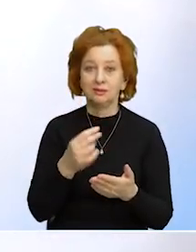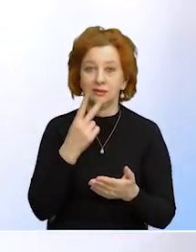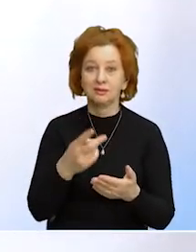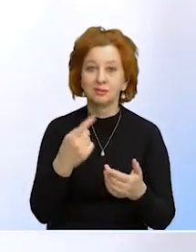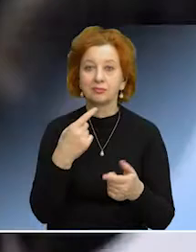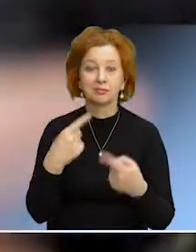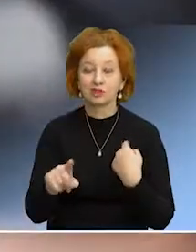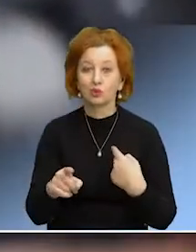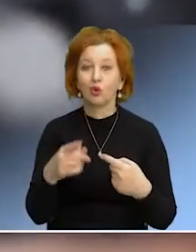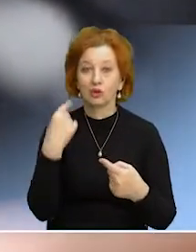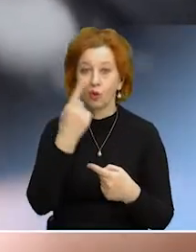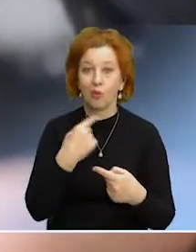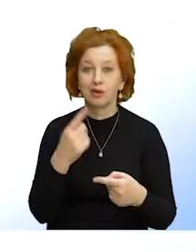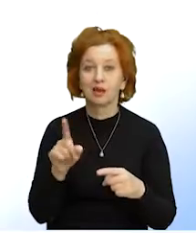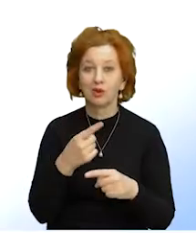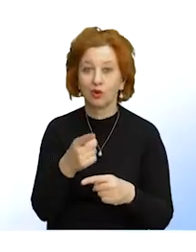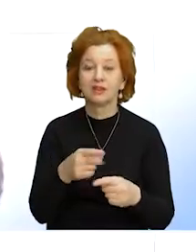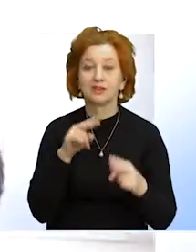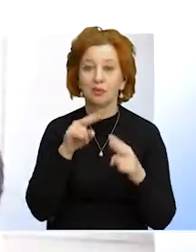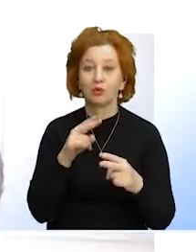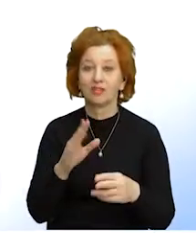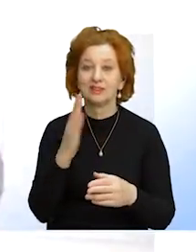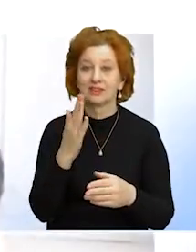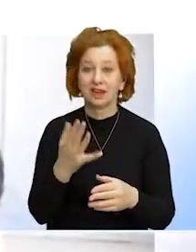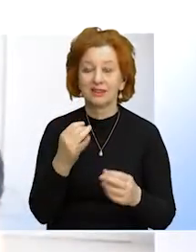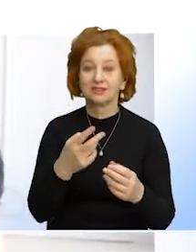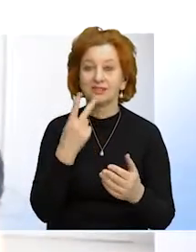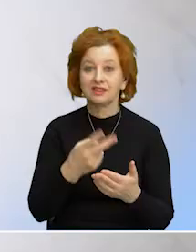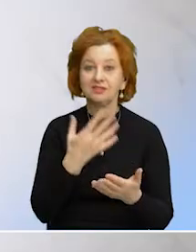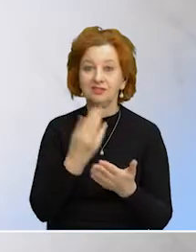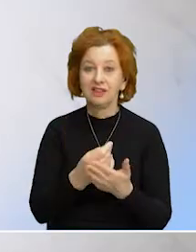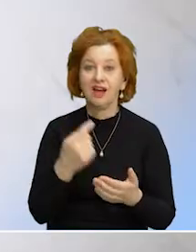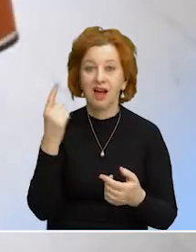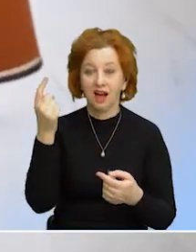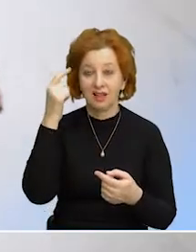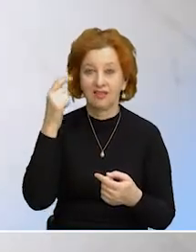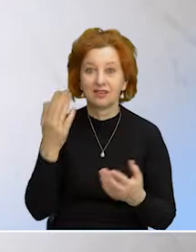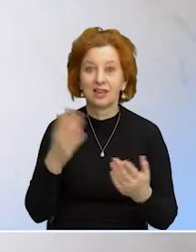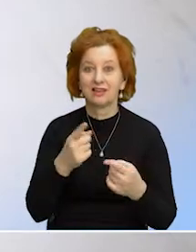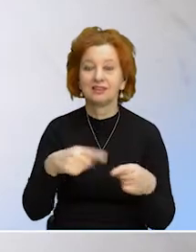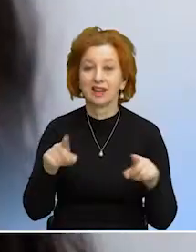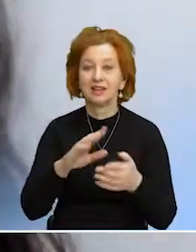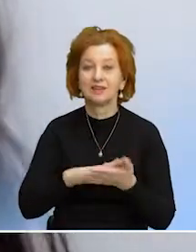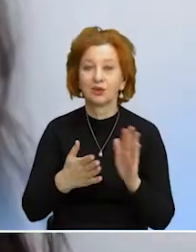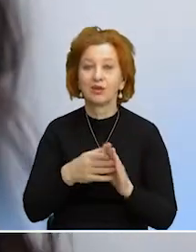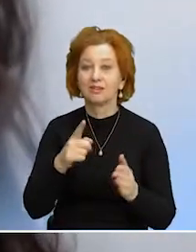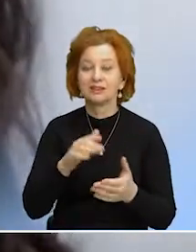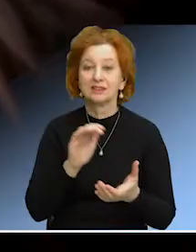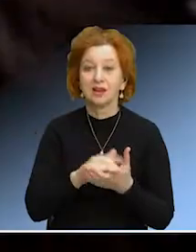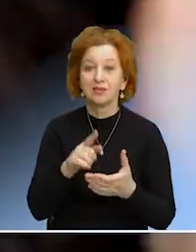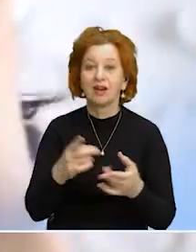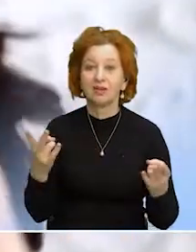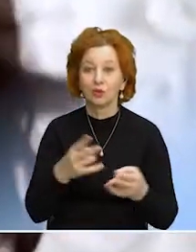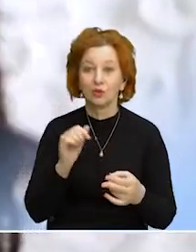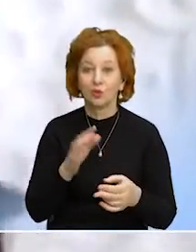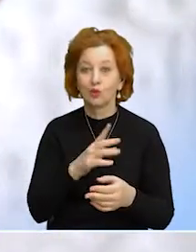вы видите совершенно не тот образ и силуэт, который наблюдаете в зеркале или видите в своей голове? Если эта ситуация вам знакома,